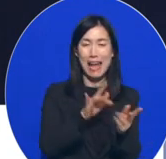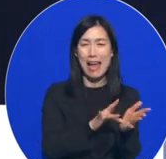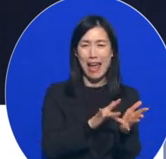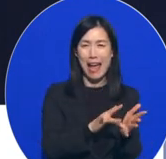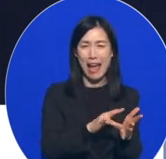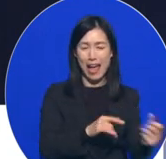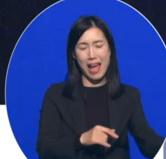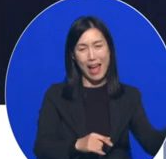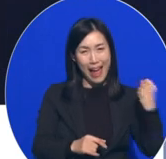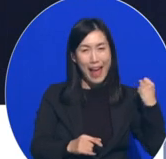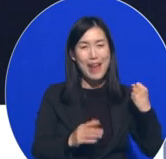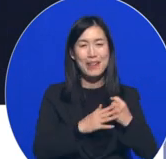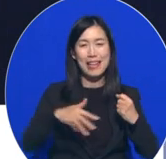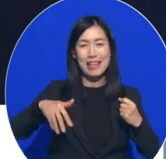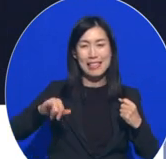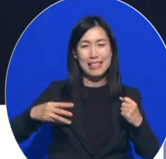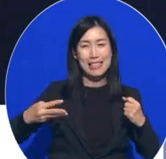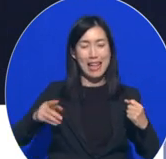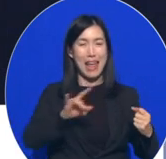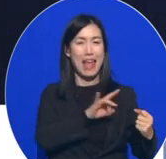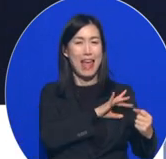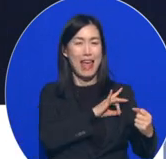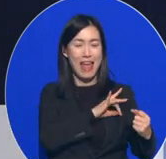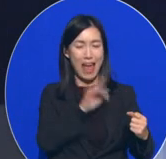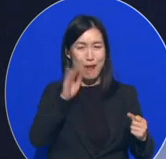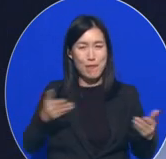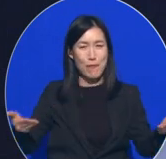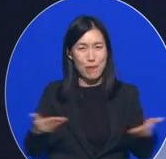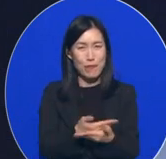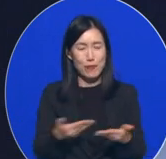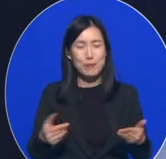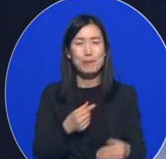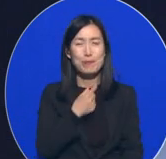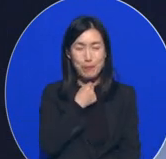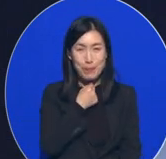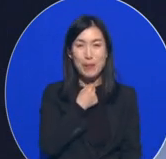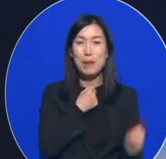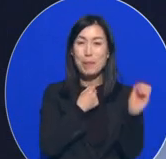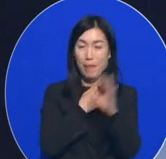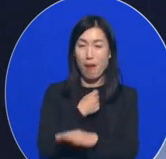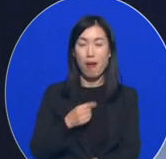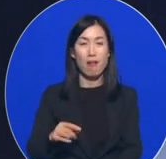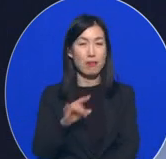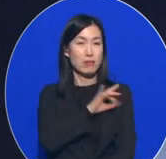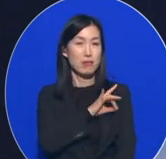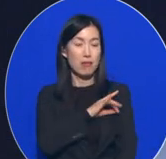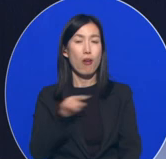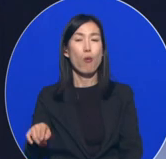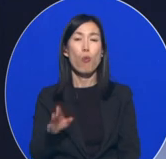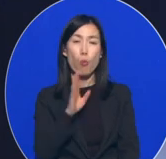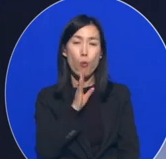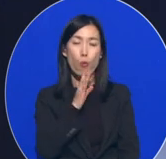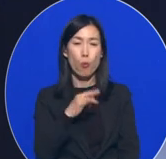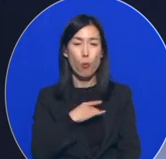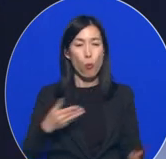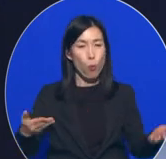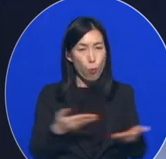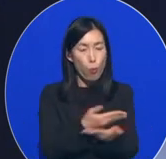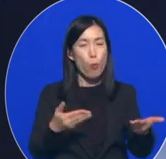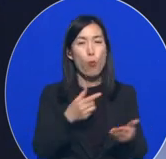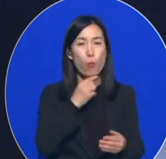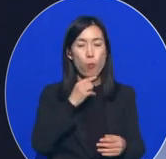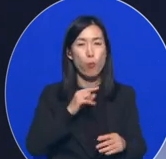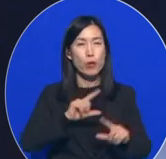핵심 광물 파트너십 구축을 희망한다고 말했습니다 보리치 대통령도 공급망 협력 기후변화 등의 분야에서 전략적